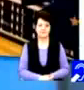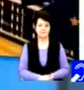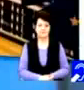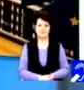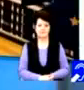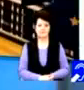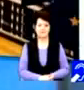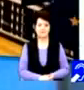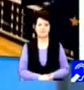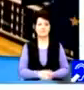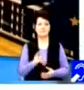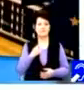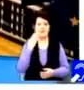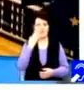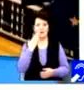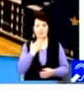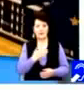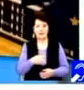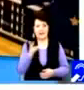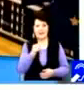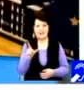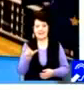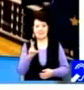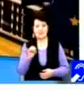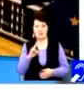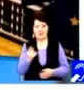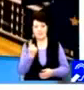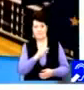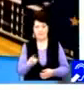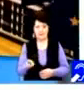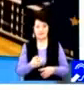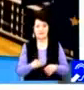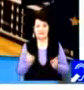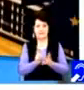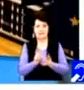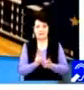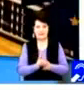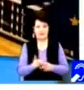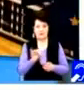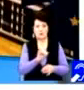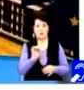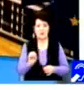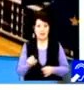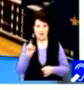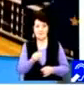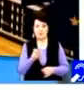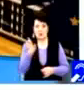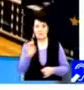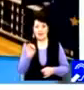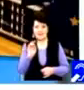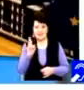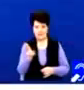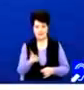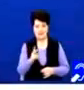Justiție premierul României Viorica dăncilă s a întâlnit la bruxell cu Mihael barnier negociatorul Uniunii Europene pentru Brexit